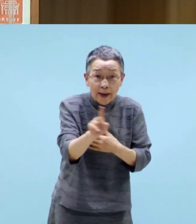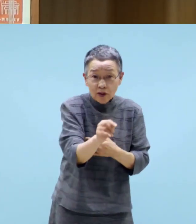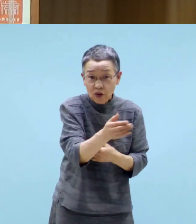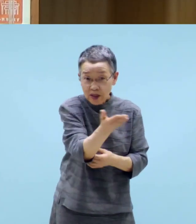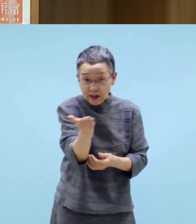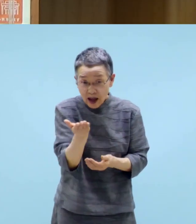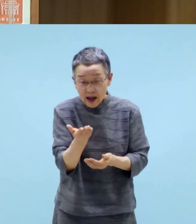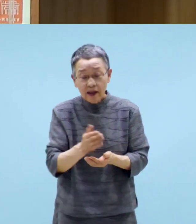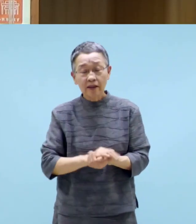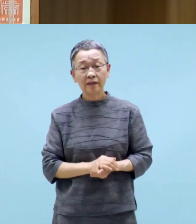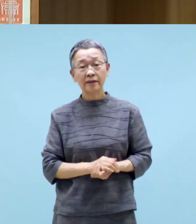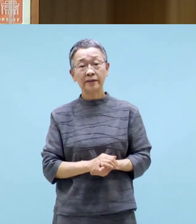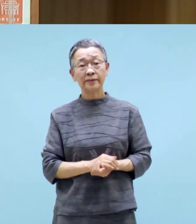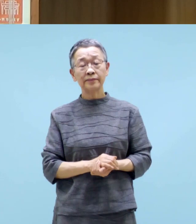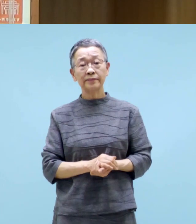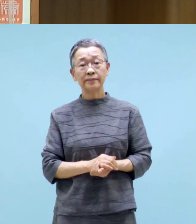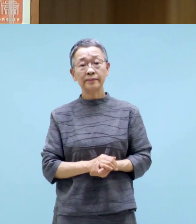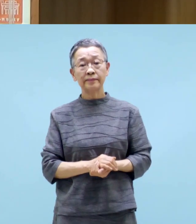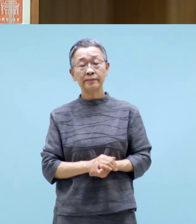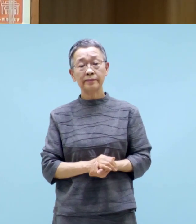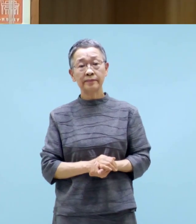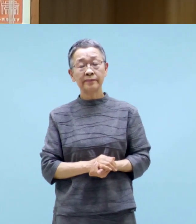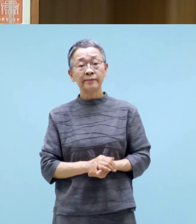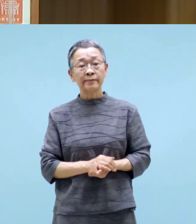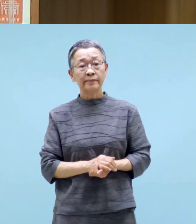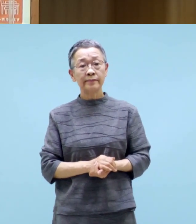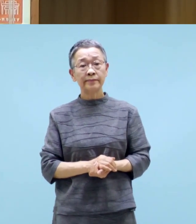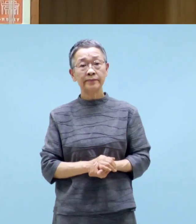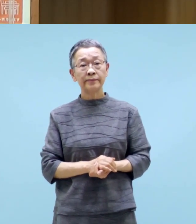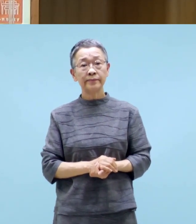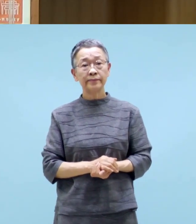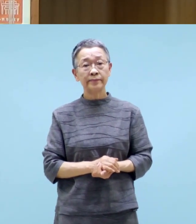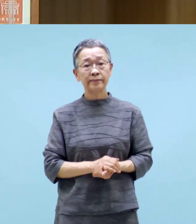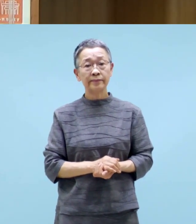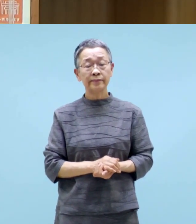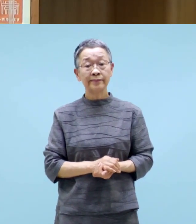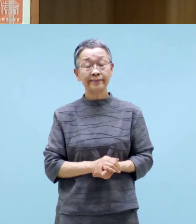方よろしいですか。それでは他の方